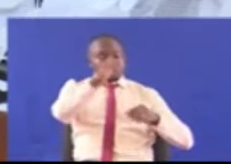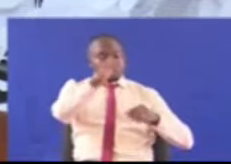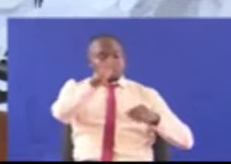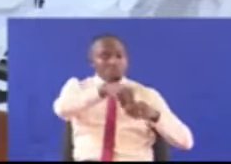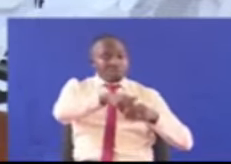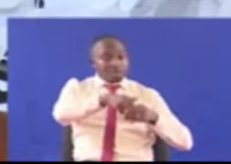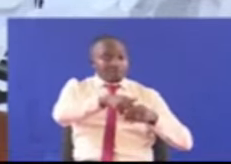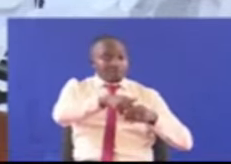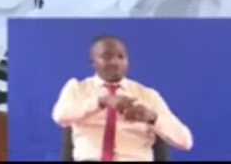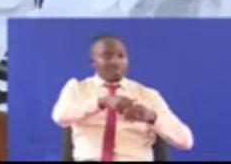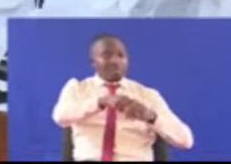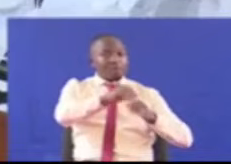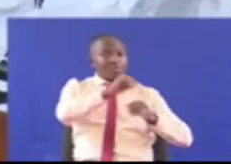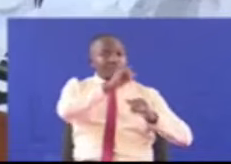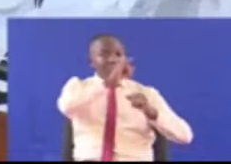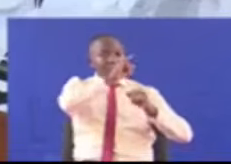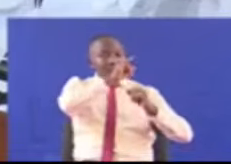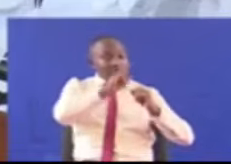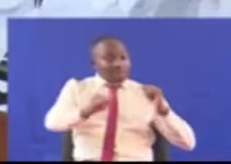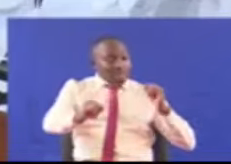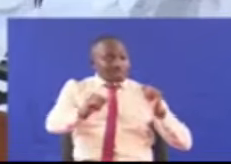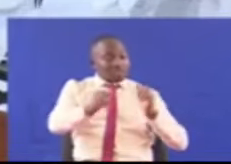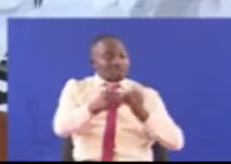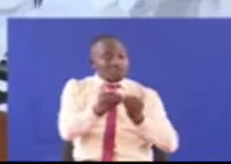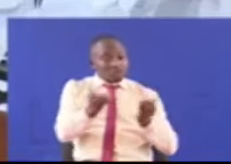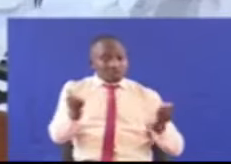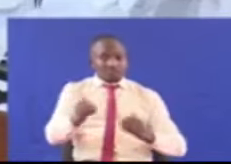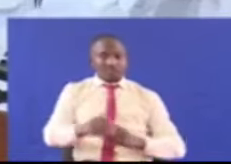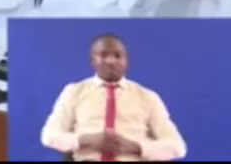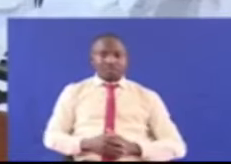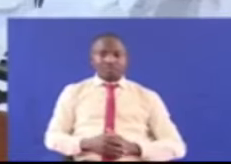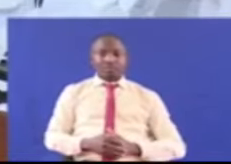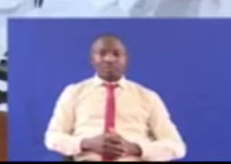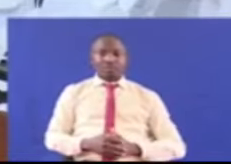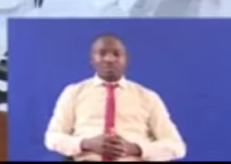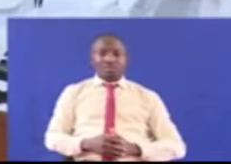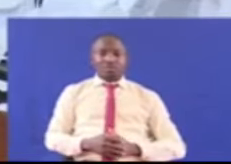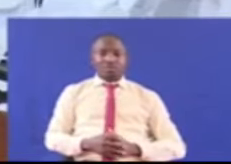wajumbe hawataki lolote zaidi kupiga picha na mgombea wetu.